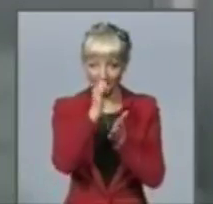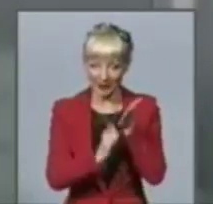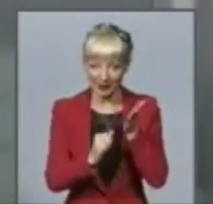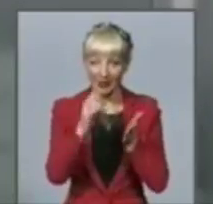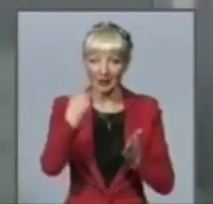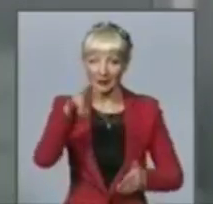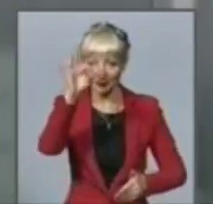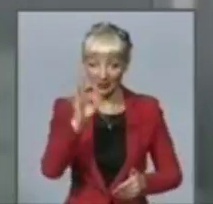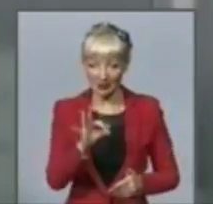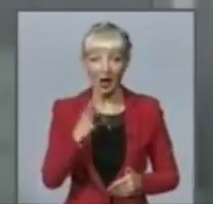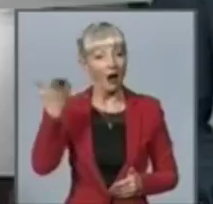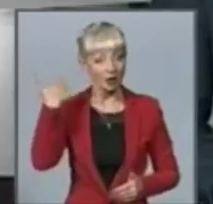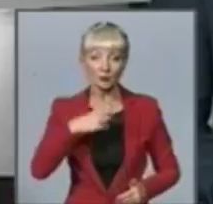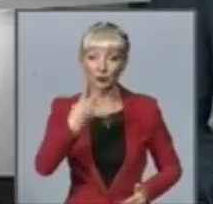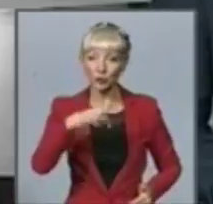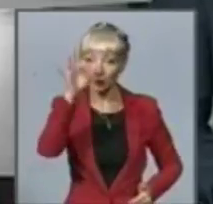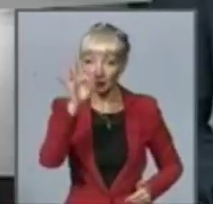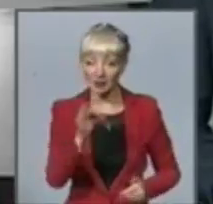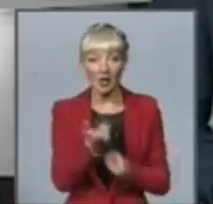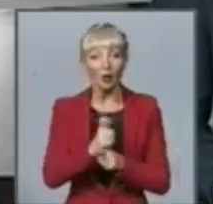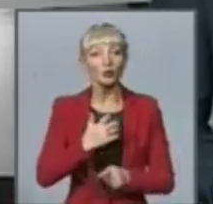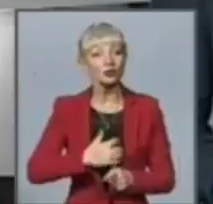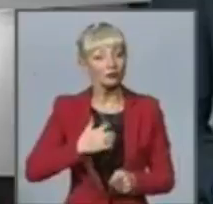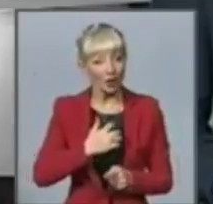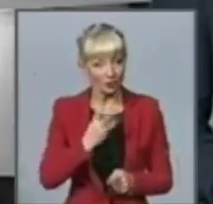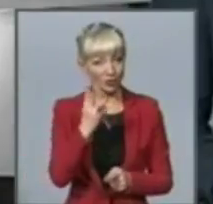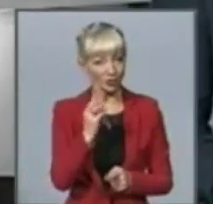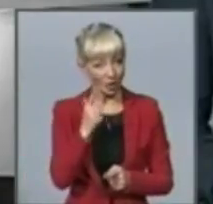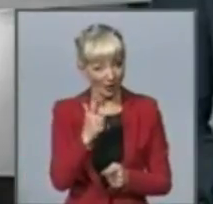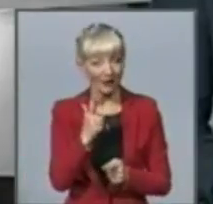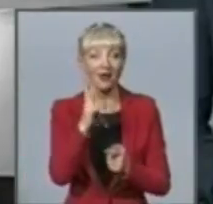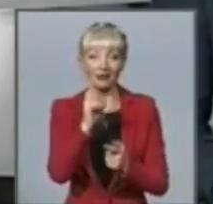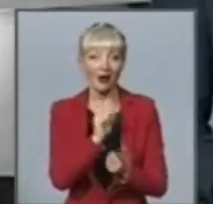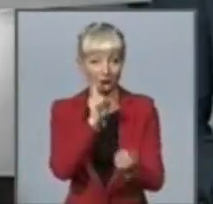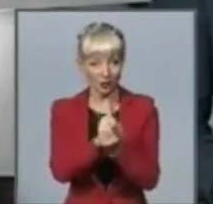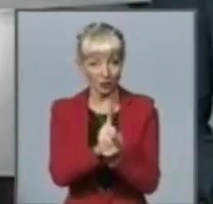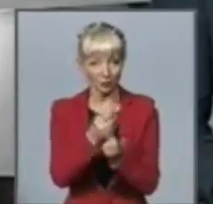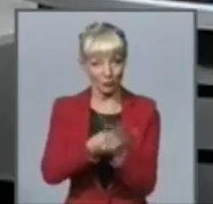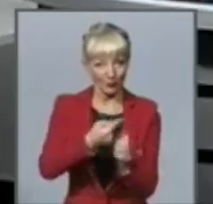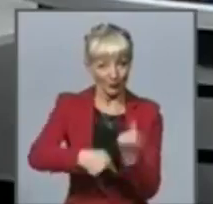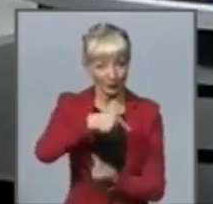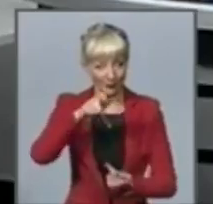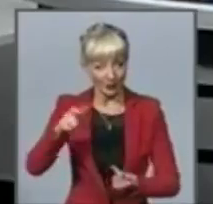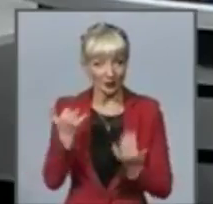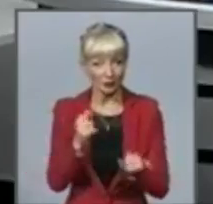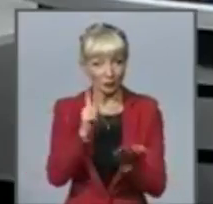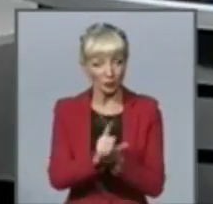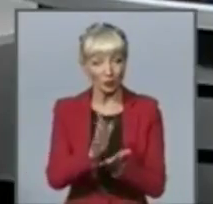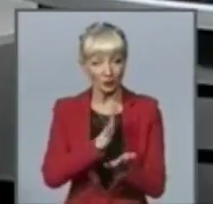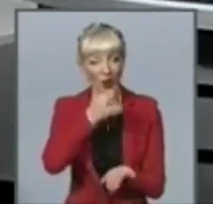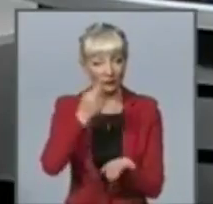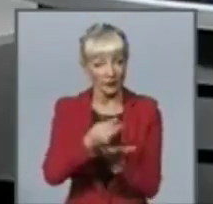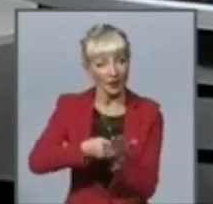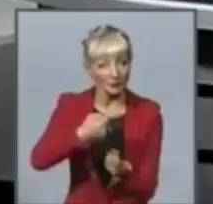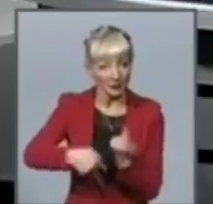він був понад 40%. Це був дуже важливий крок на зустріч промисловцям. Да? Сьогодні має бути соціальна відповідальність бізнесу, сьогодні мають